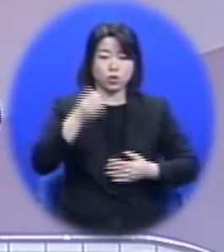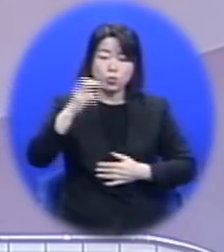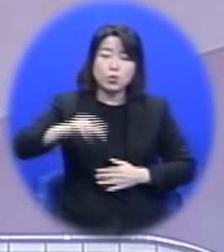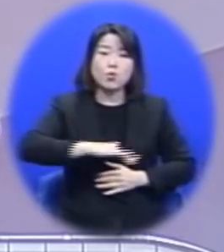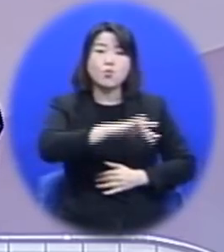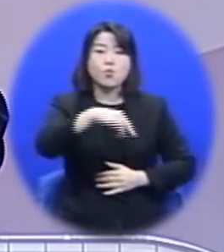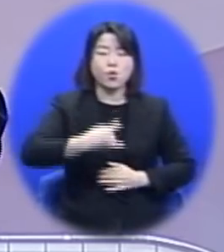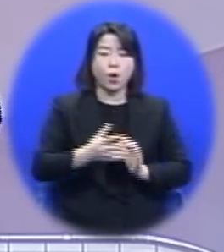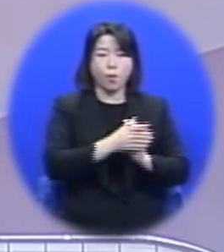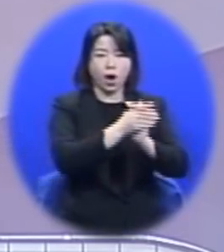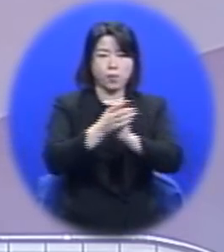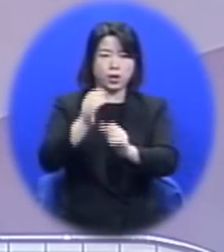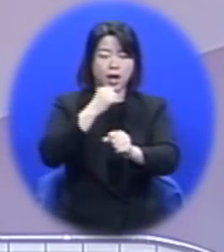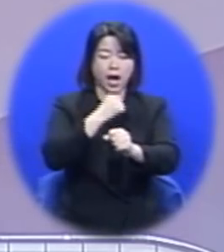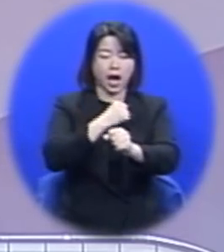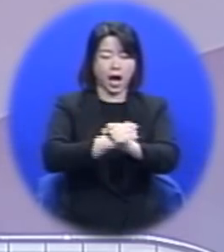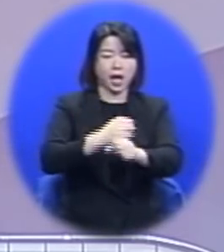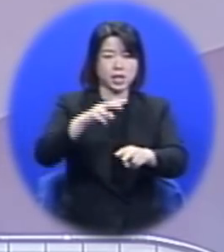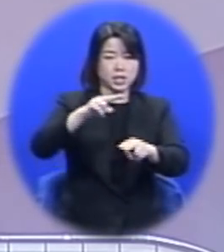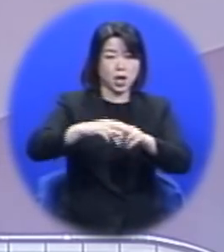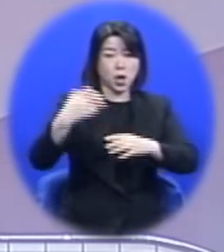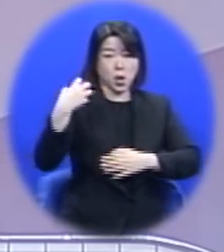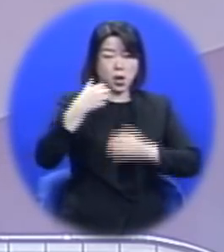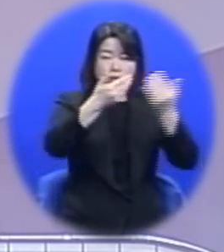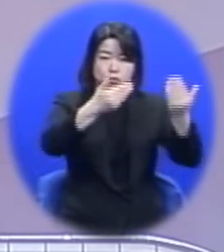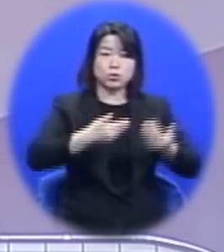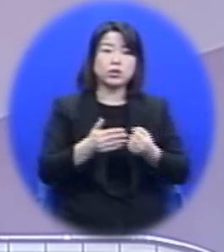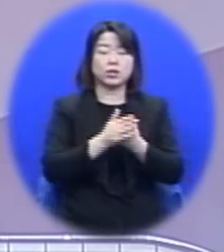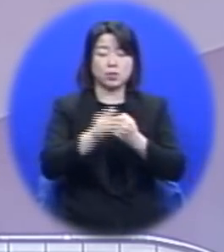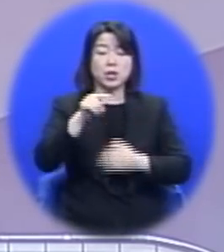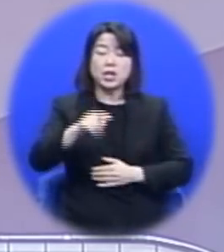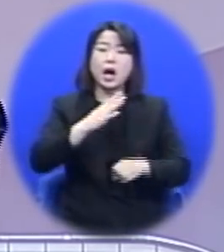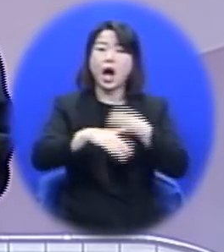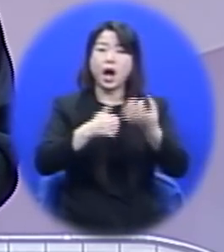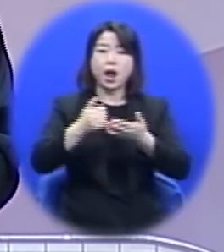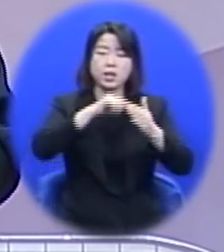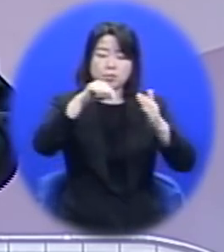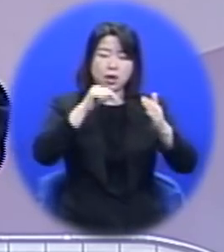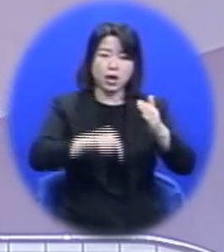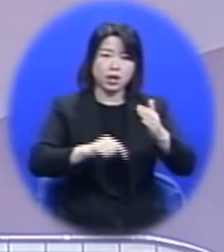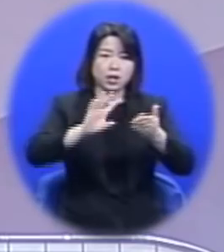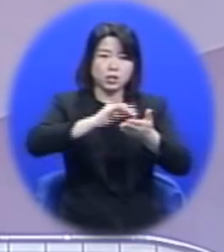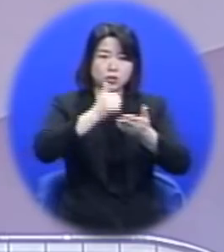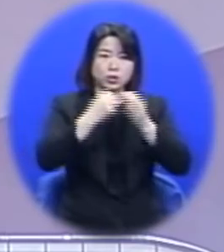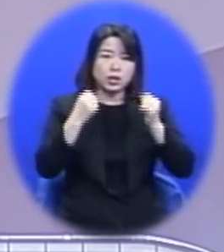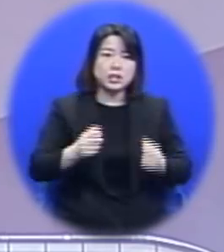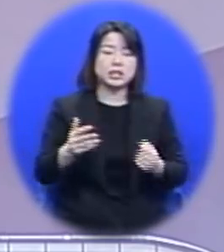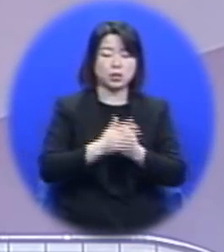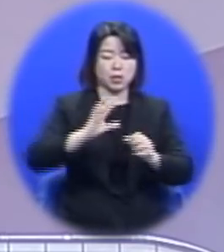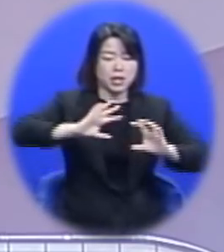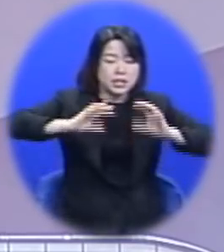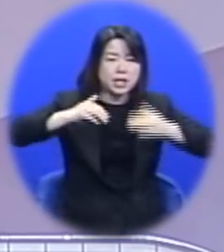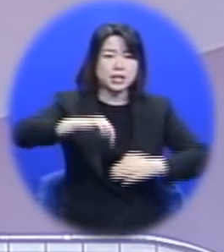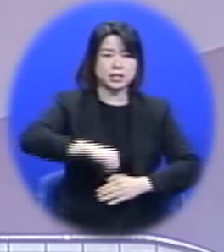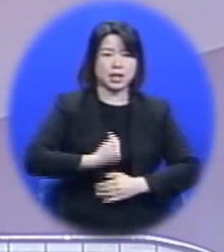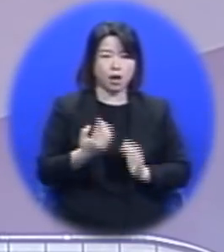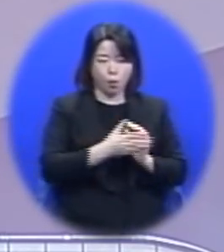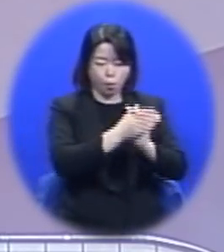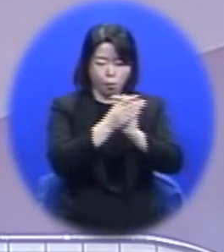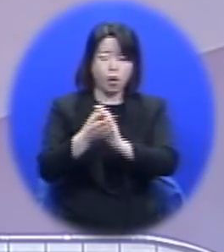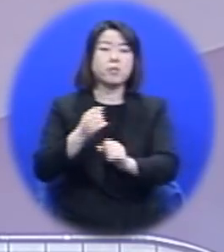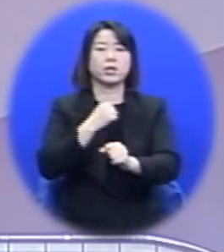우리에게 화목하게 하는 직책을 주셨으니 이는 하나님께서 그리스도 안에 계시사 세상을 자기와 화목하게